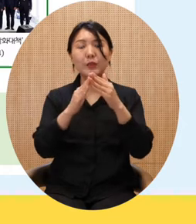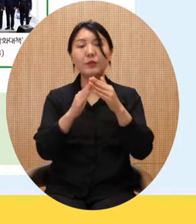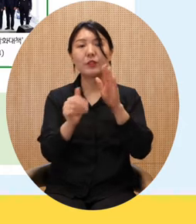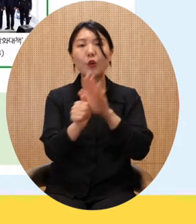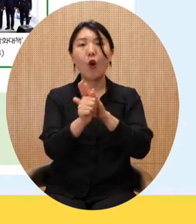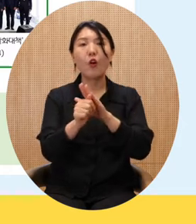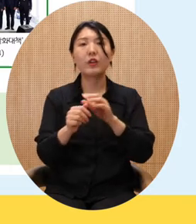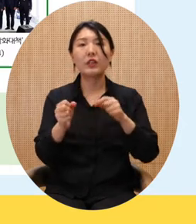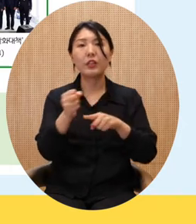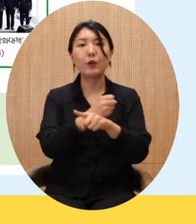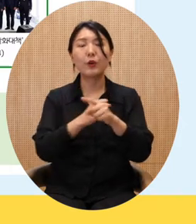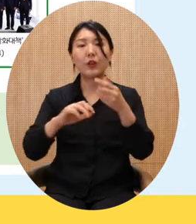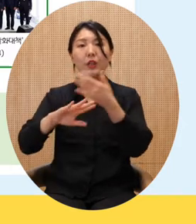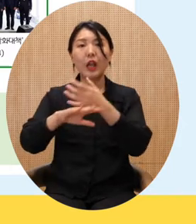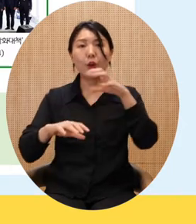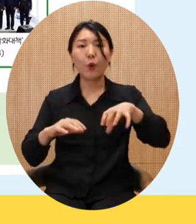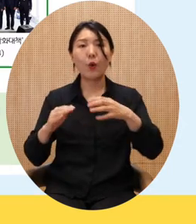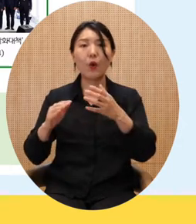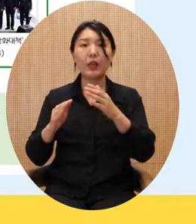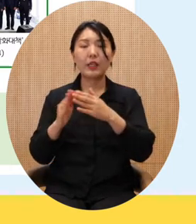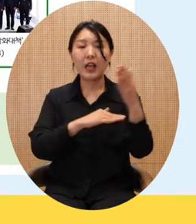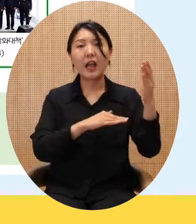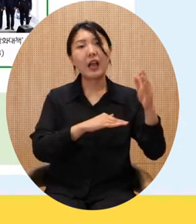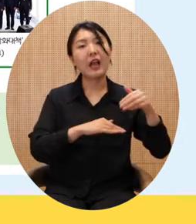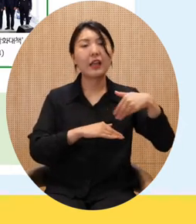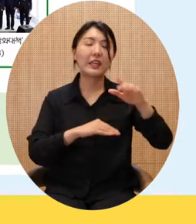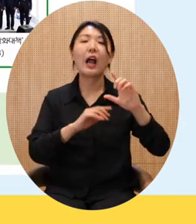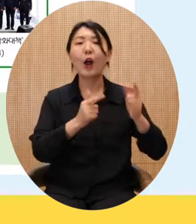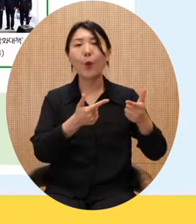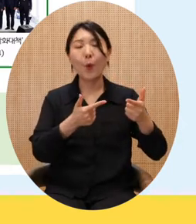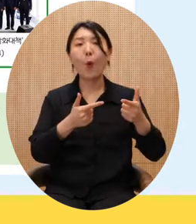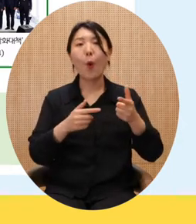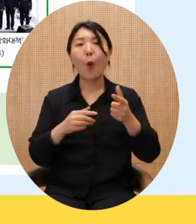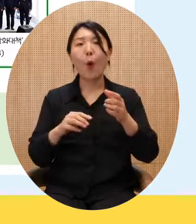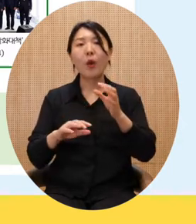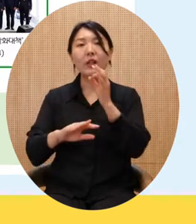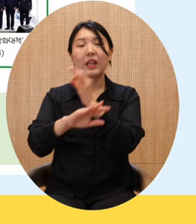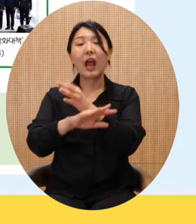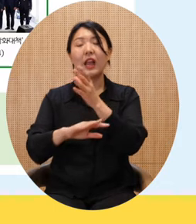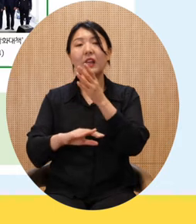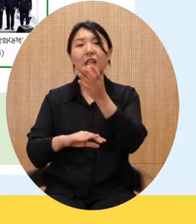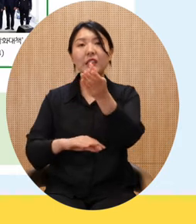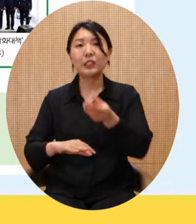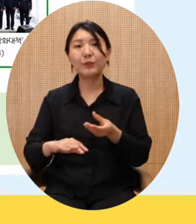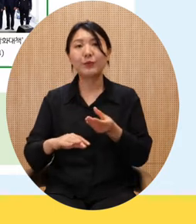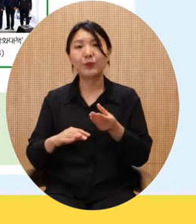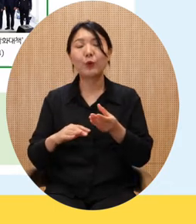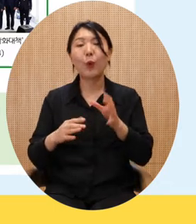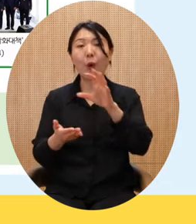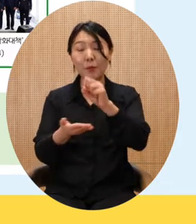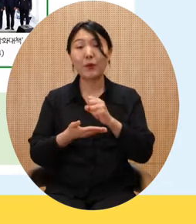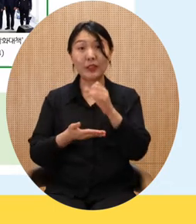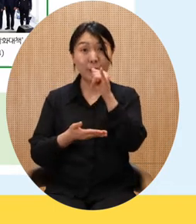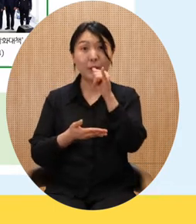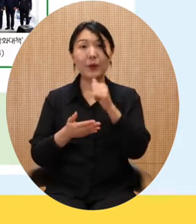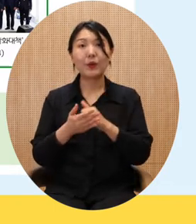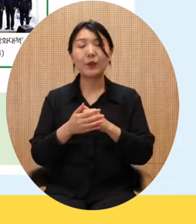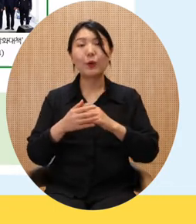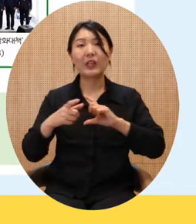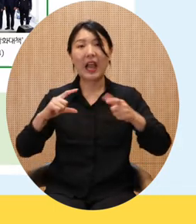이사 가거나 전학 가지 않도록 매입임대주택 확보가 이루어졌고요. 특히 다자녀